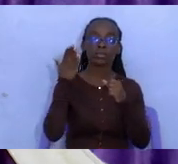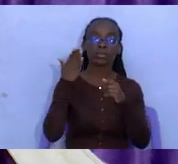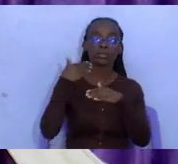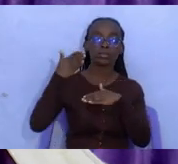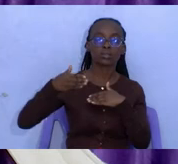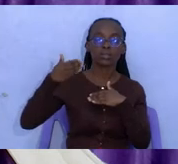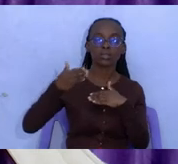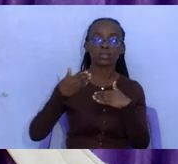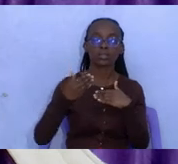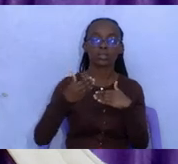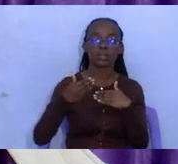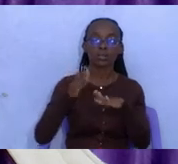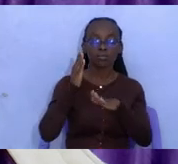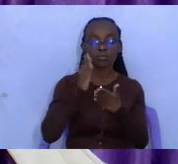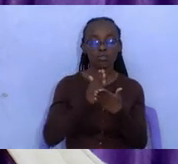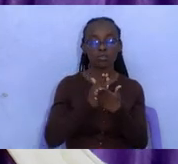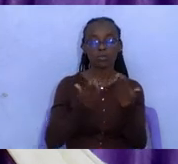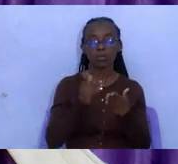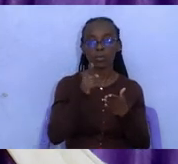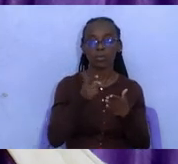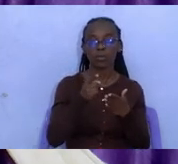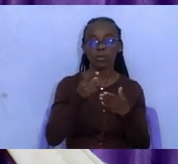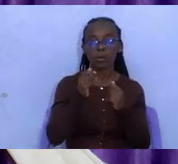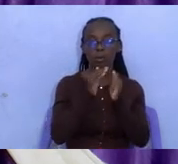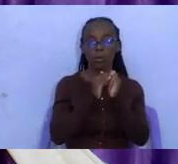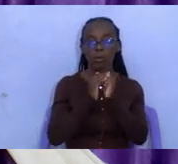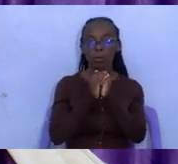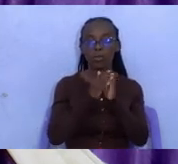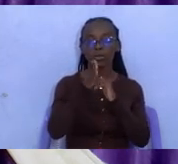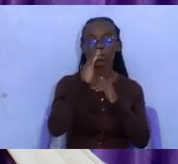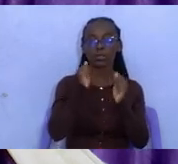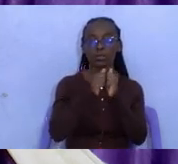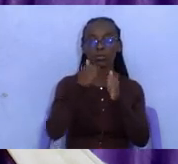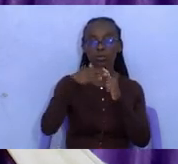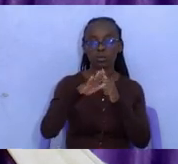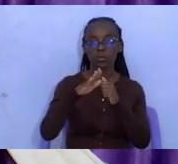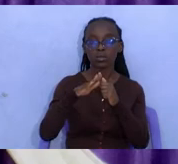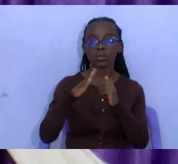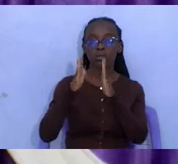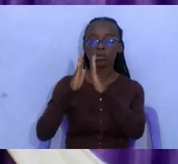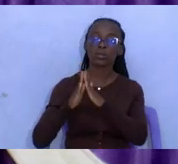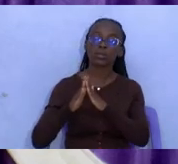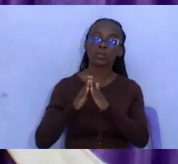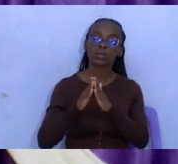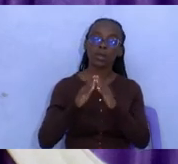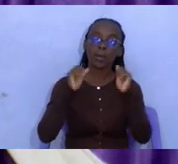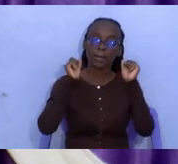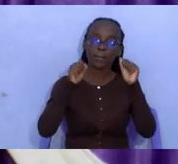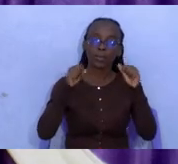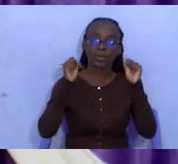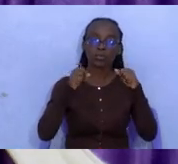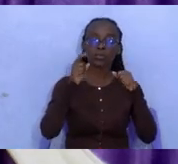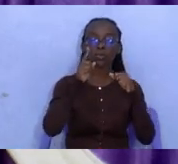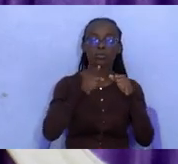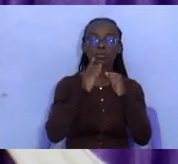inawezekana uwe mchaji wa Mungu na nyumba yako yote. Narudia tena. Inawezekana uwe mchaji wa Mungu